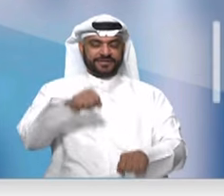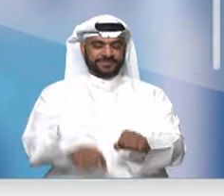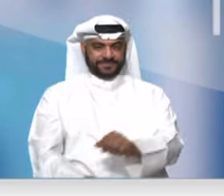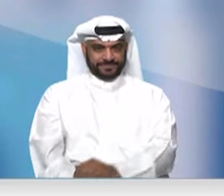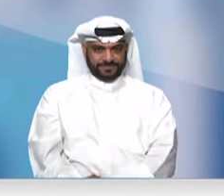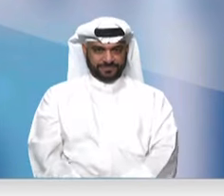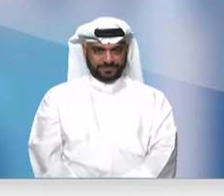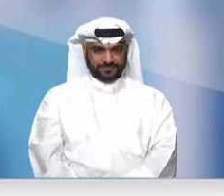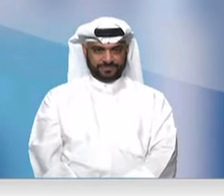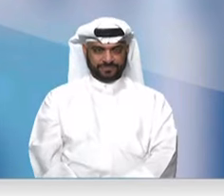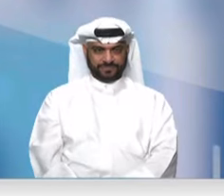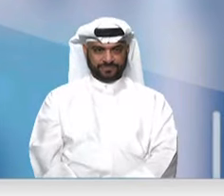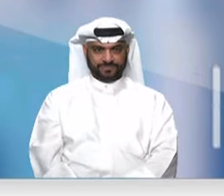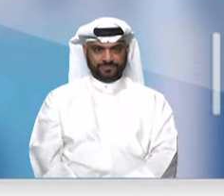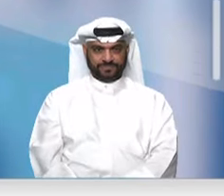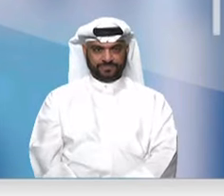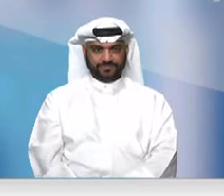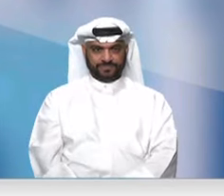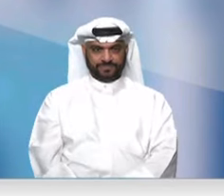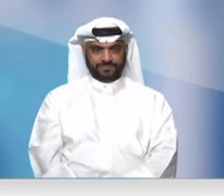الوطني لبلاده